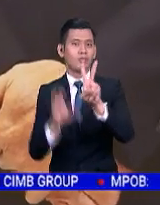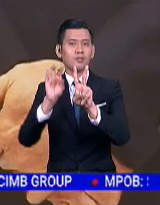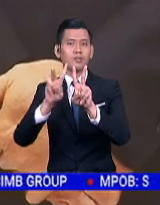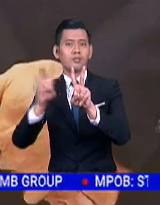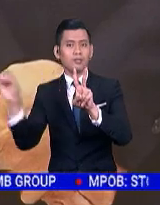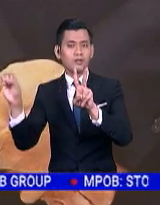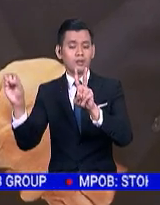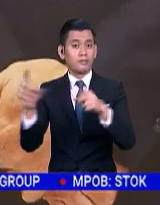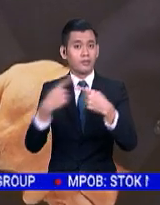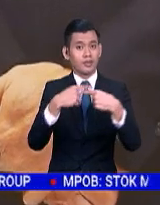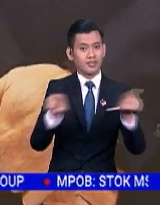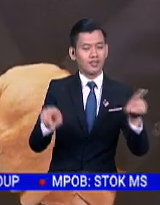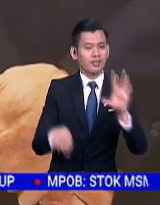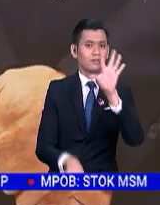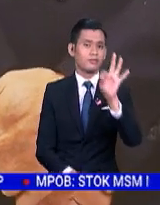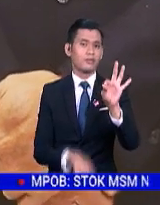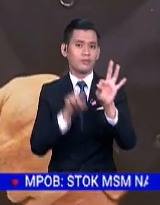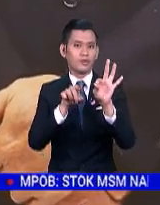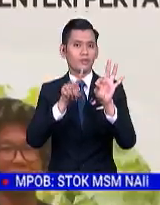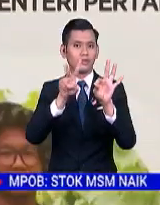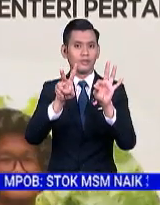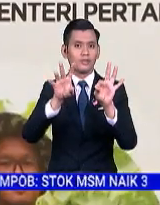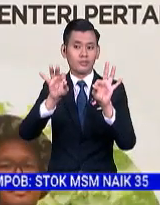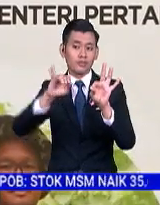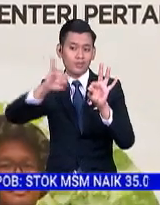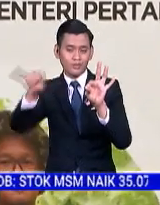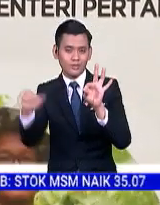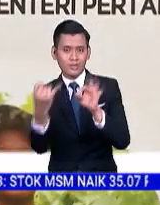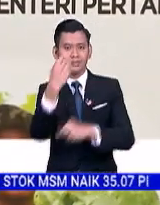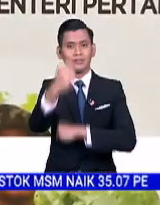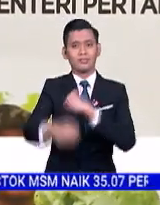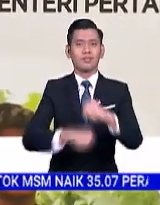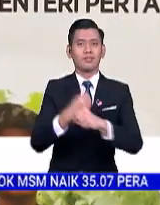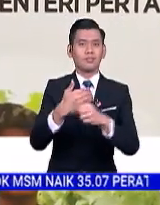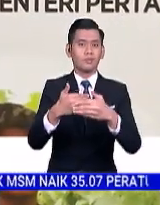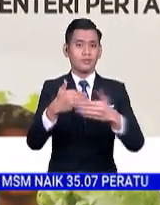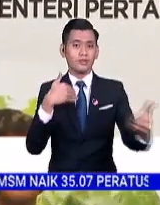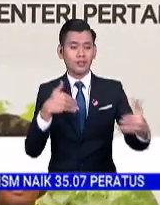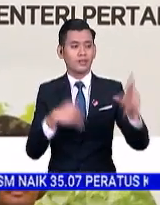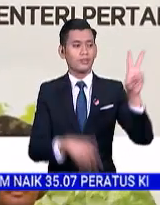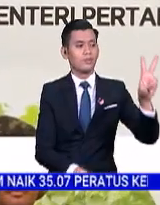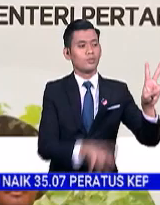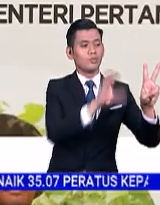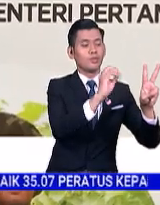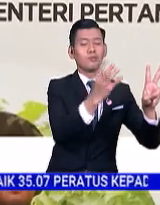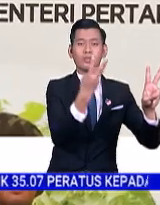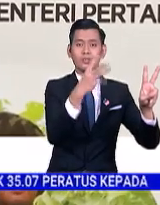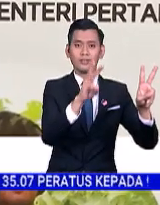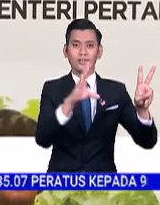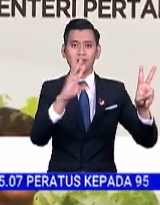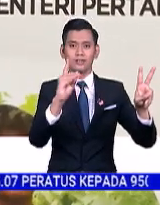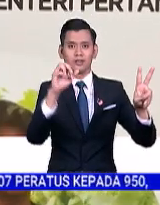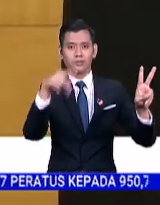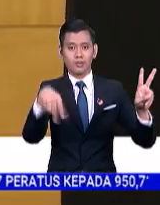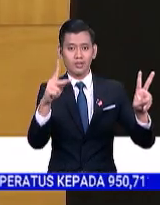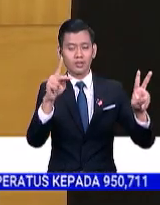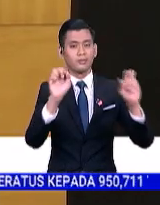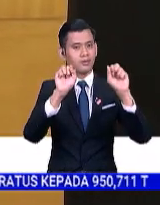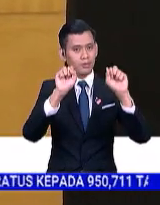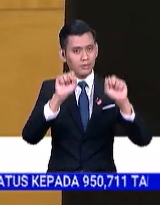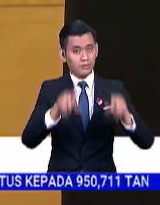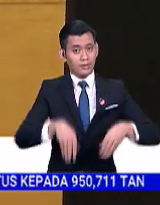berbanding 9 fondo 9juta Ringgit tahun sebelumnya dan sejak tahun 2016 dipikir memberikan